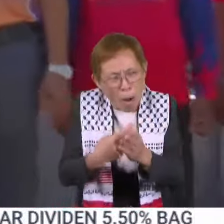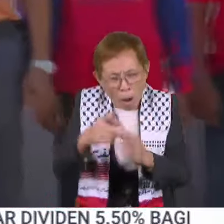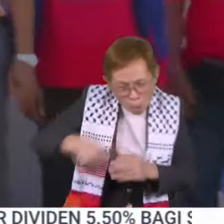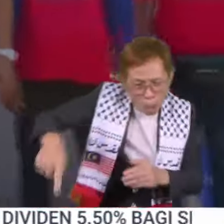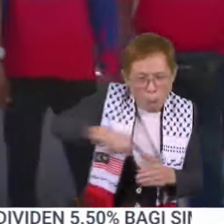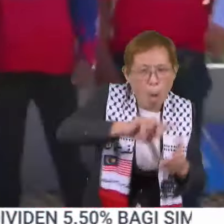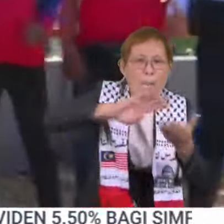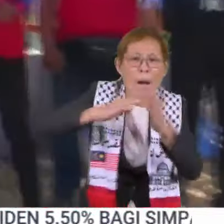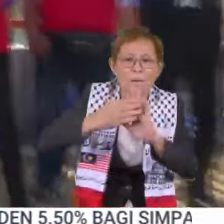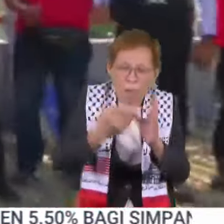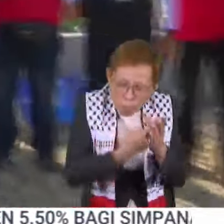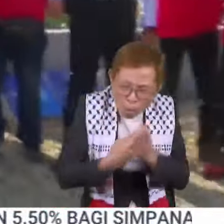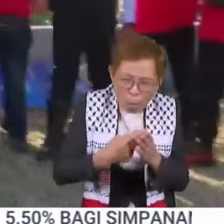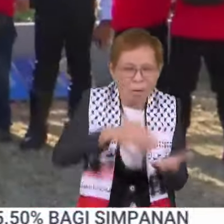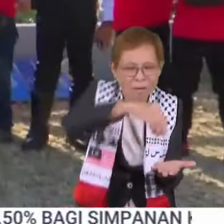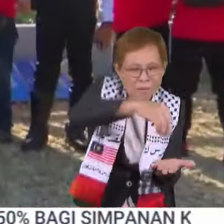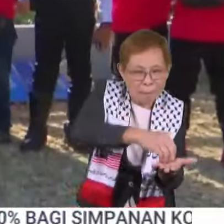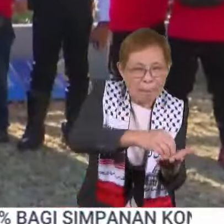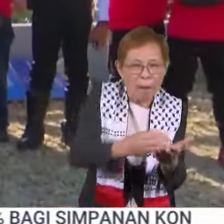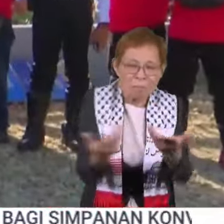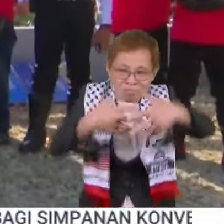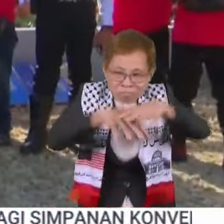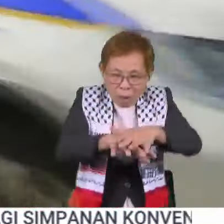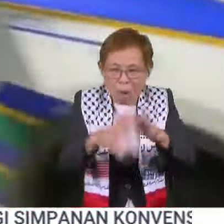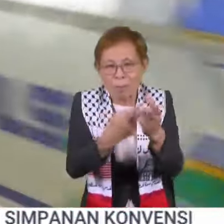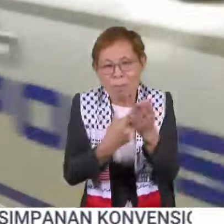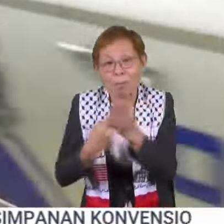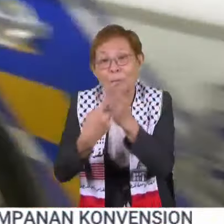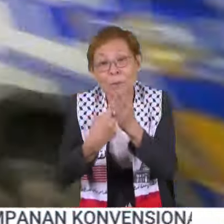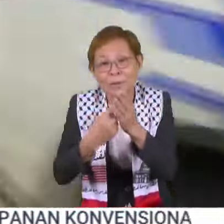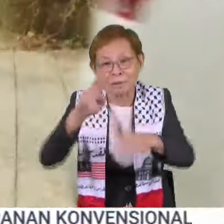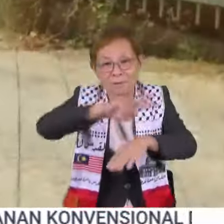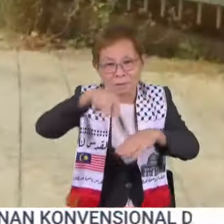masyarakat sebagai tapak integrasi perpaduan